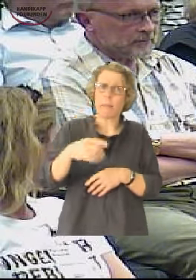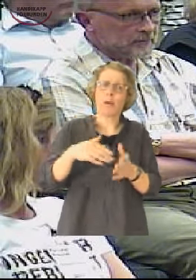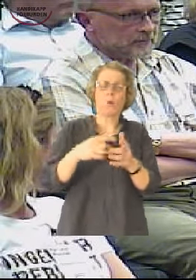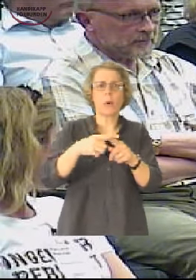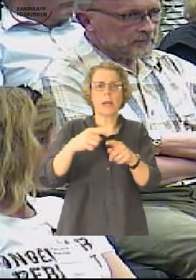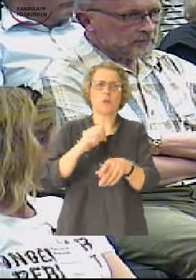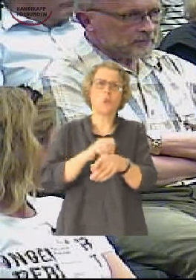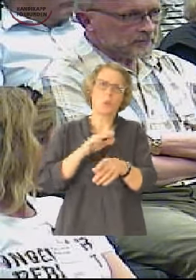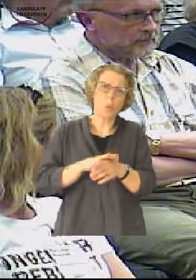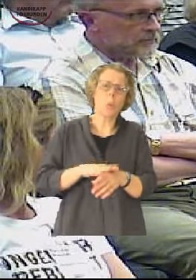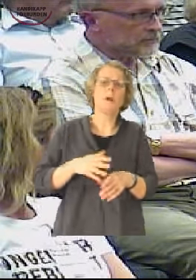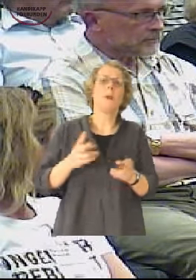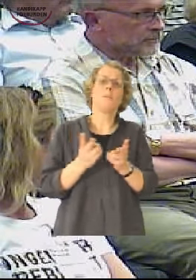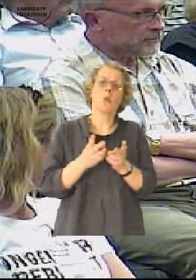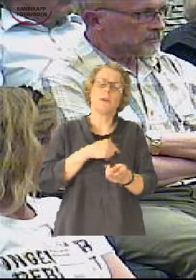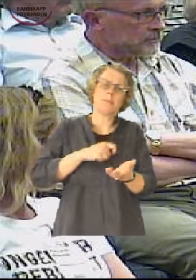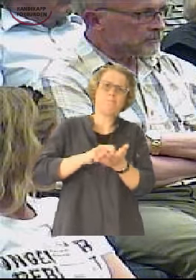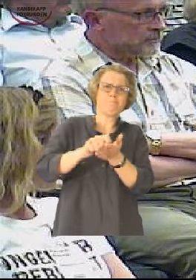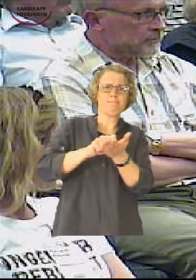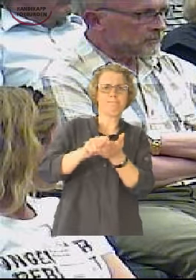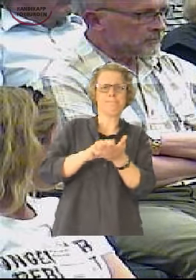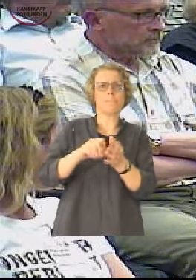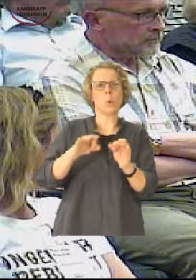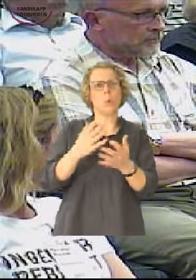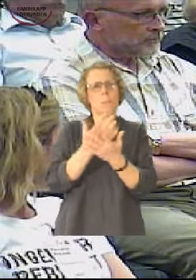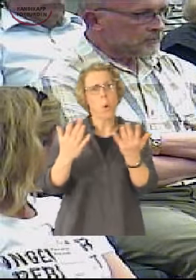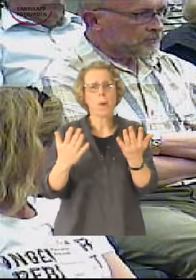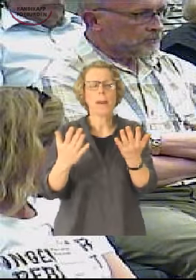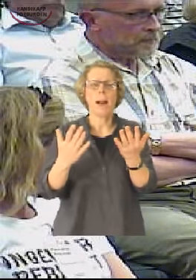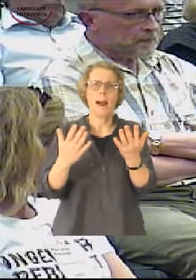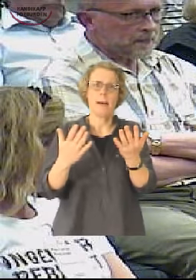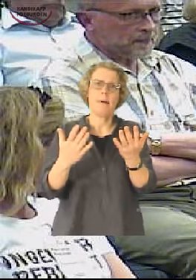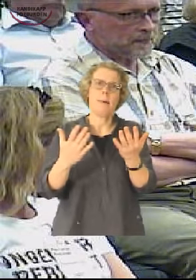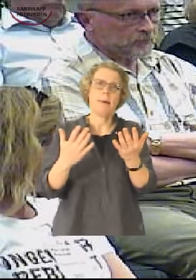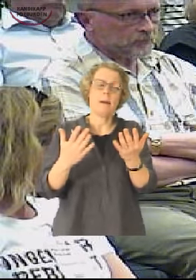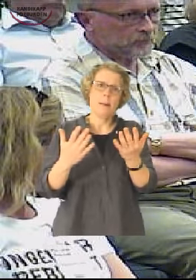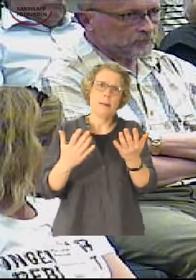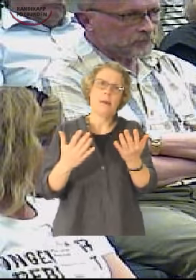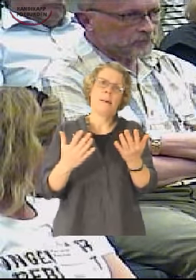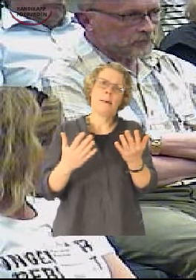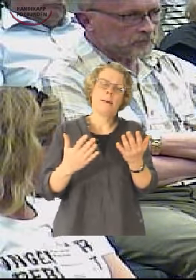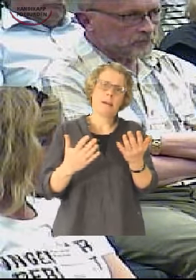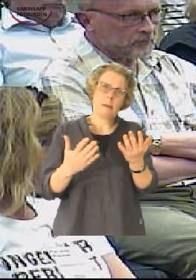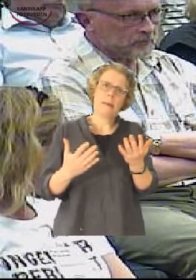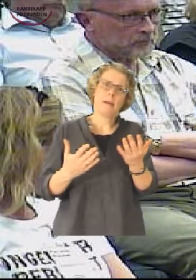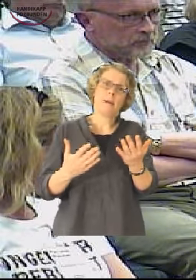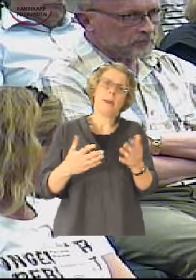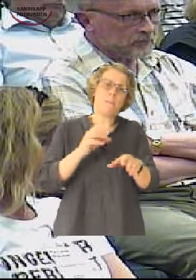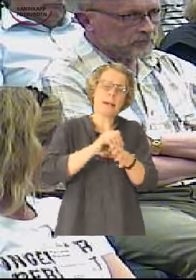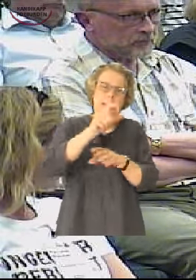ut hur många patienter ska en specialist kunna ta emot på ett år. Och